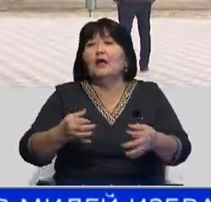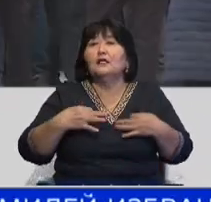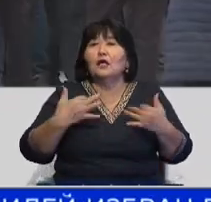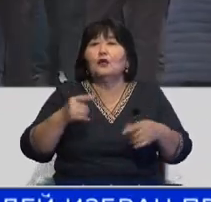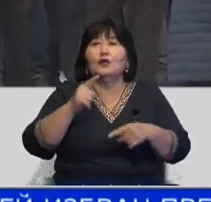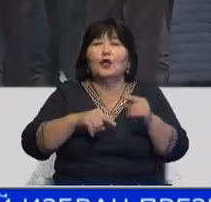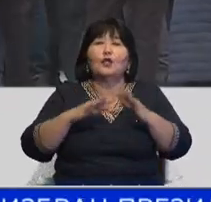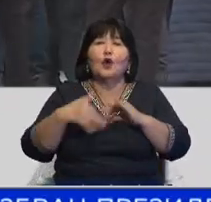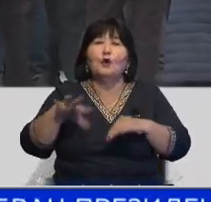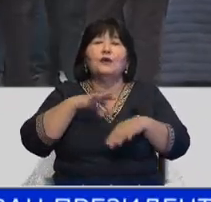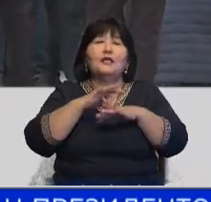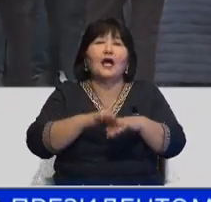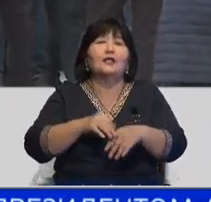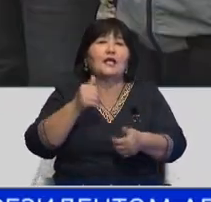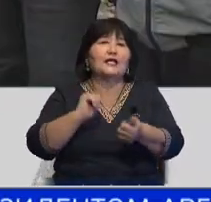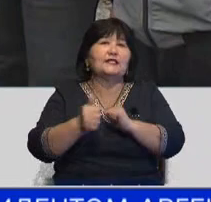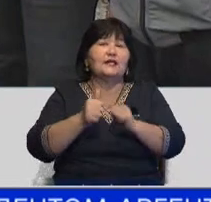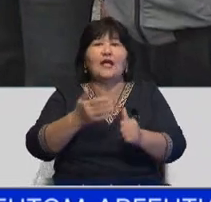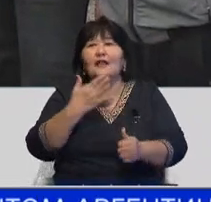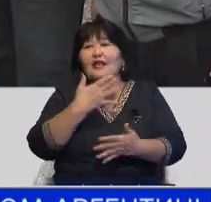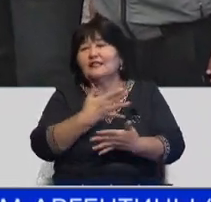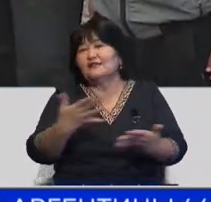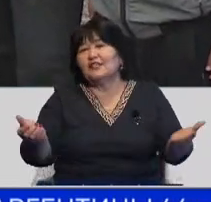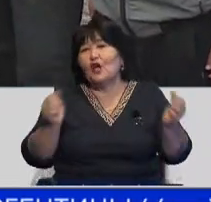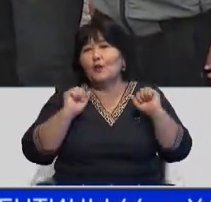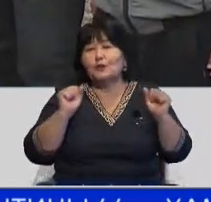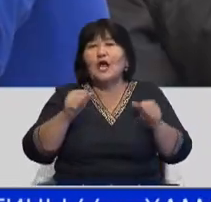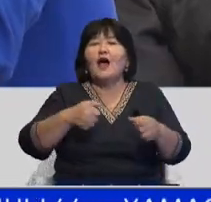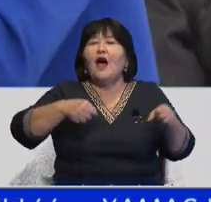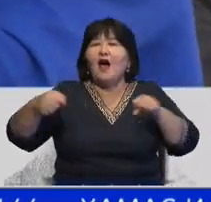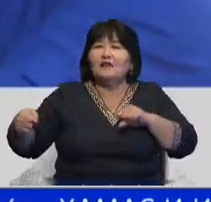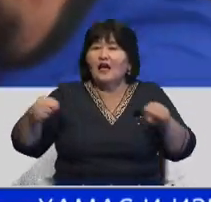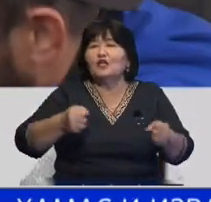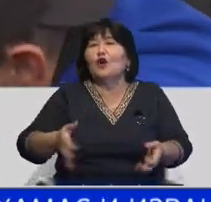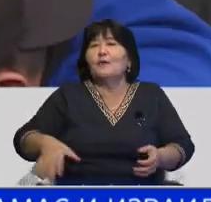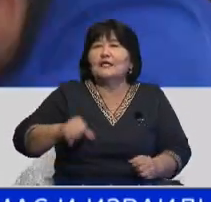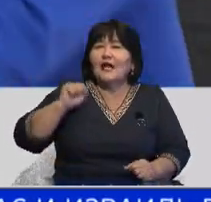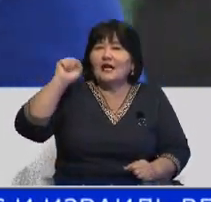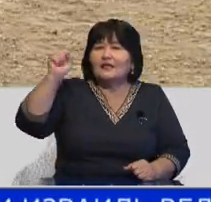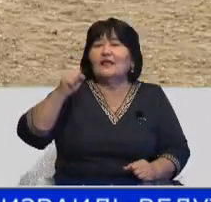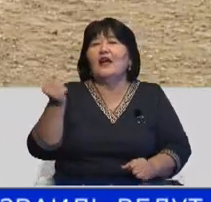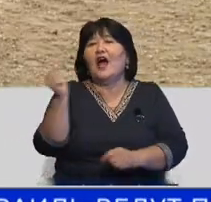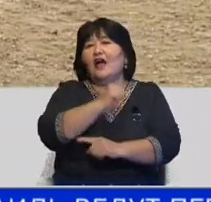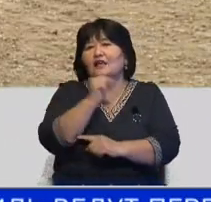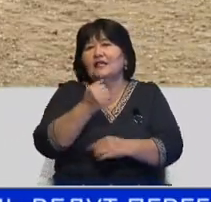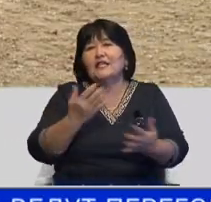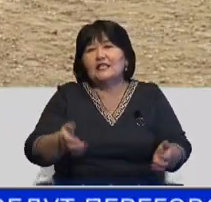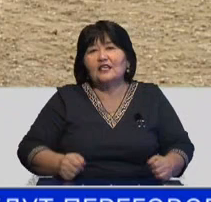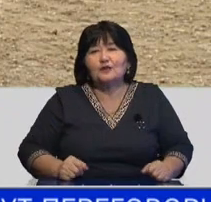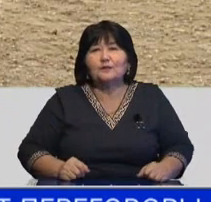в его родном ауле были организованы состязания по национальным видам спорта. Архан-тарту, поднятие гири, армрестлинг.